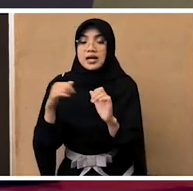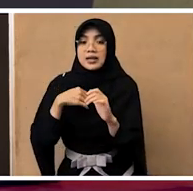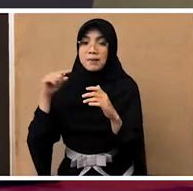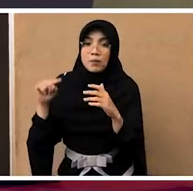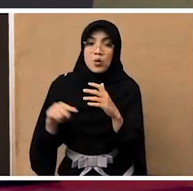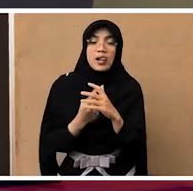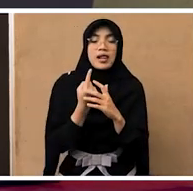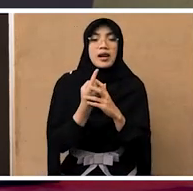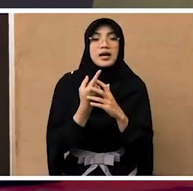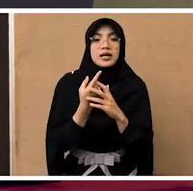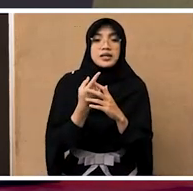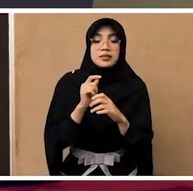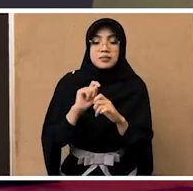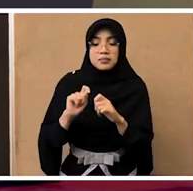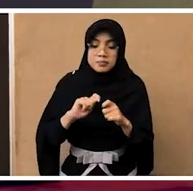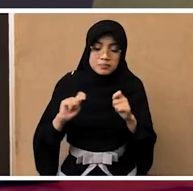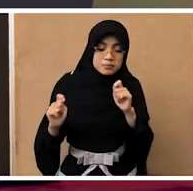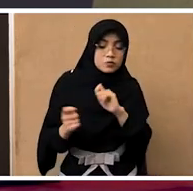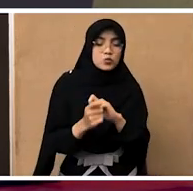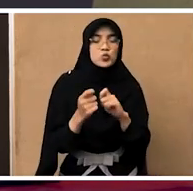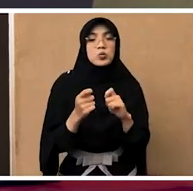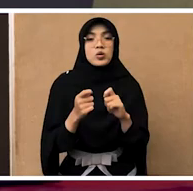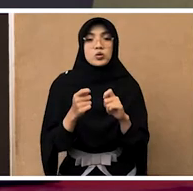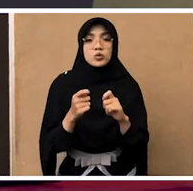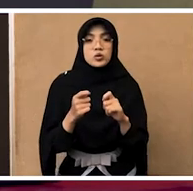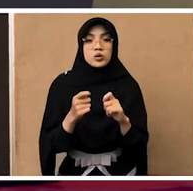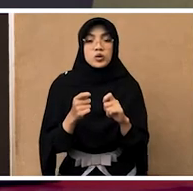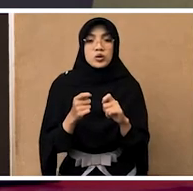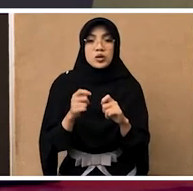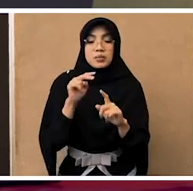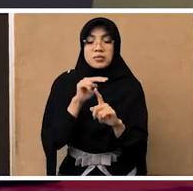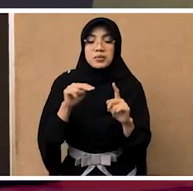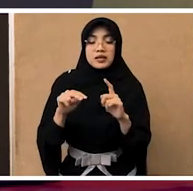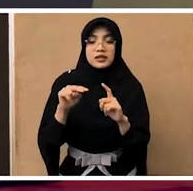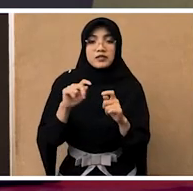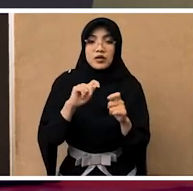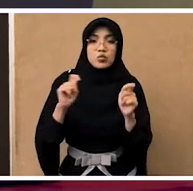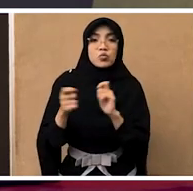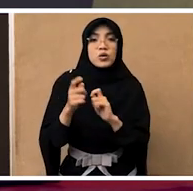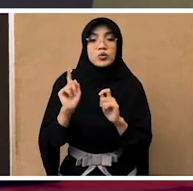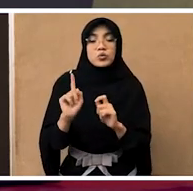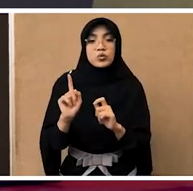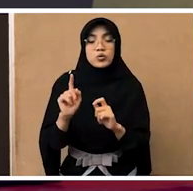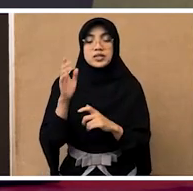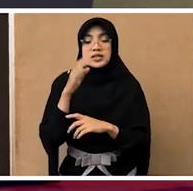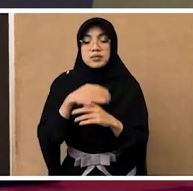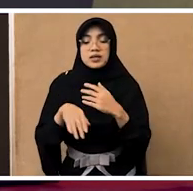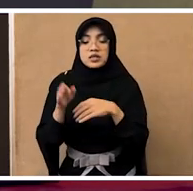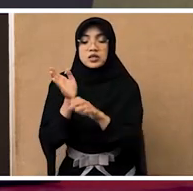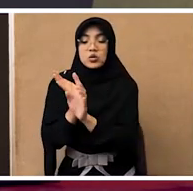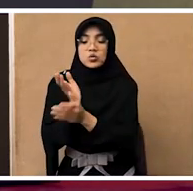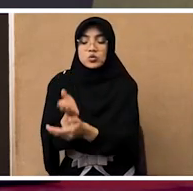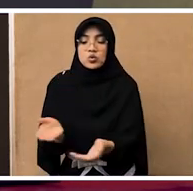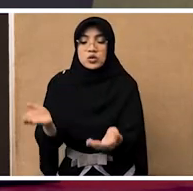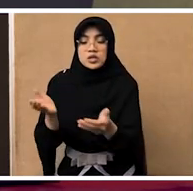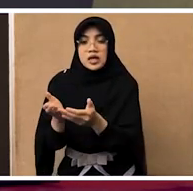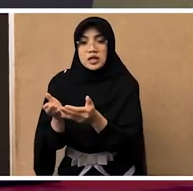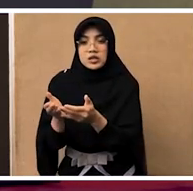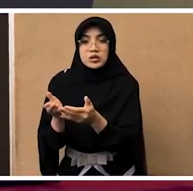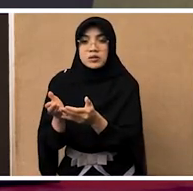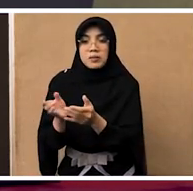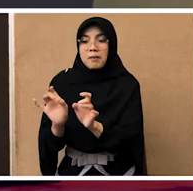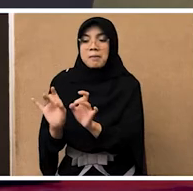mulai apa ya berbenah diri gitu untuk mengubah dulu deh perspektifnya gitu penyandang disabilitas di ke sosial itu tidak